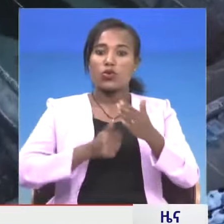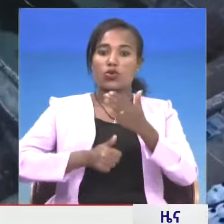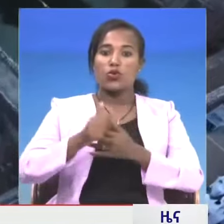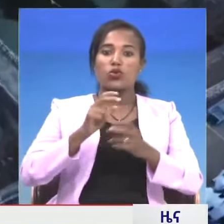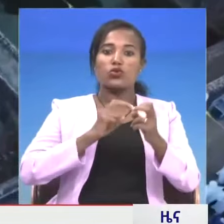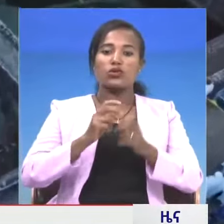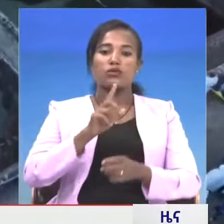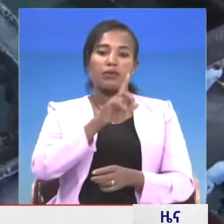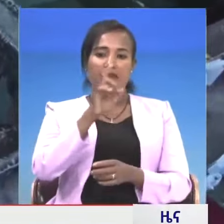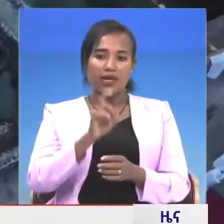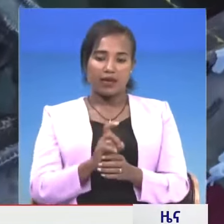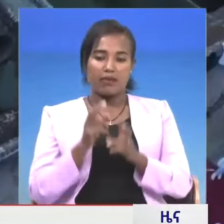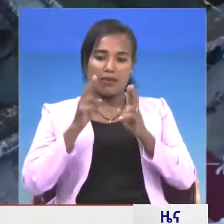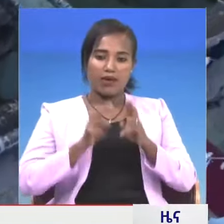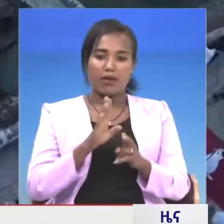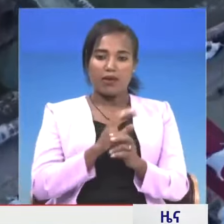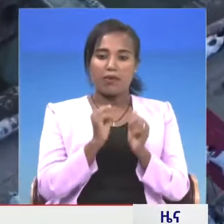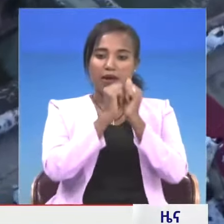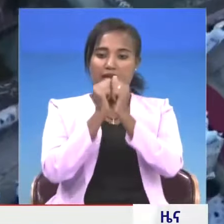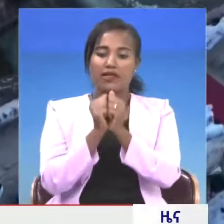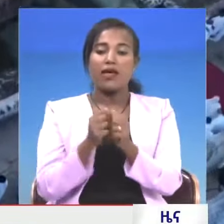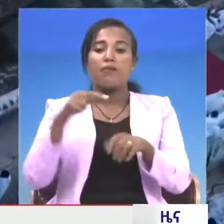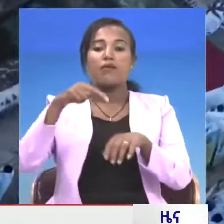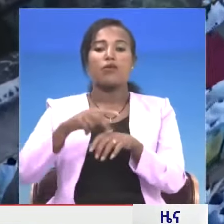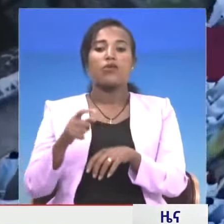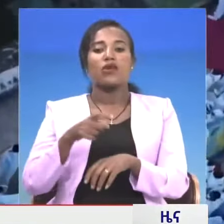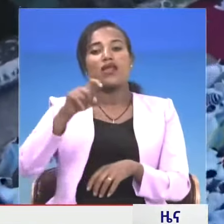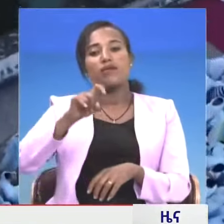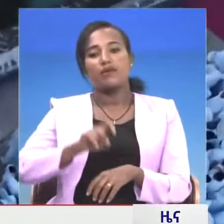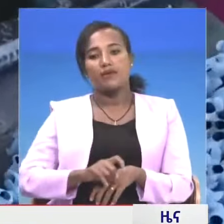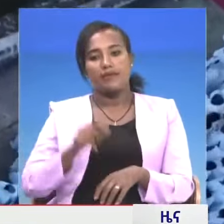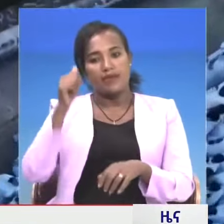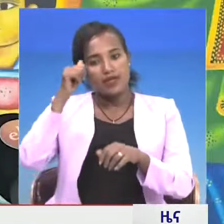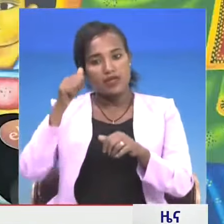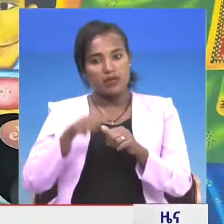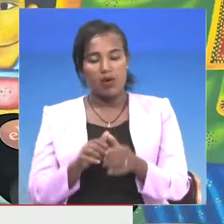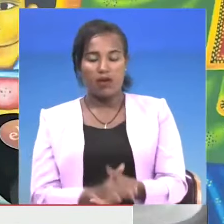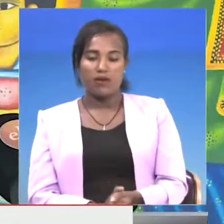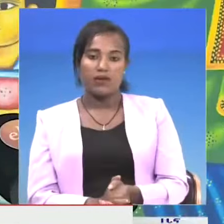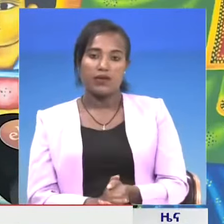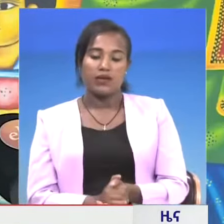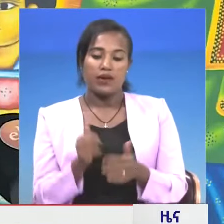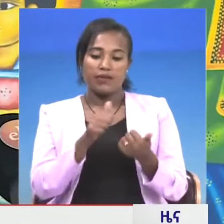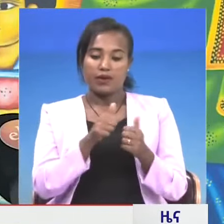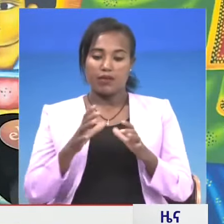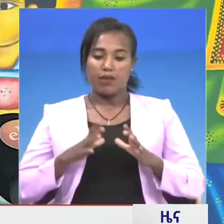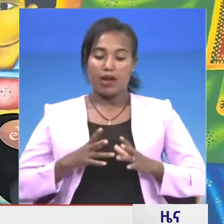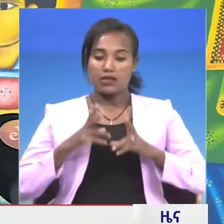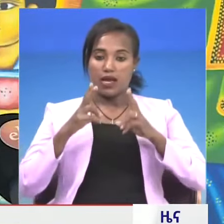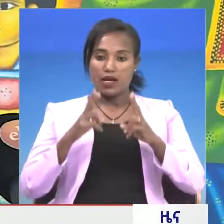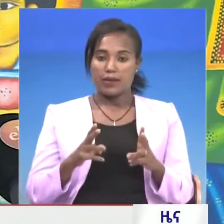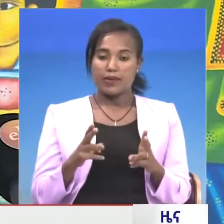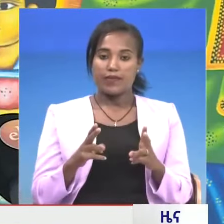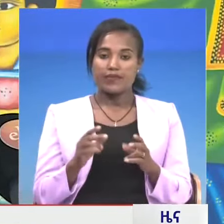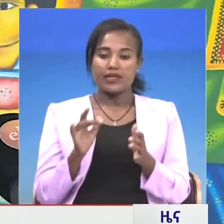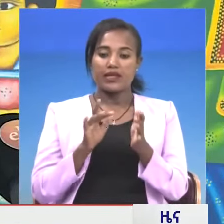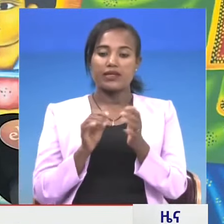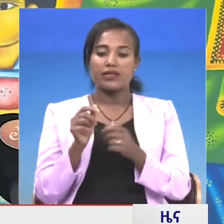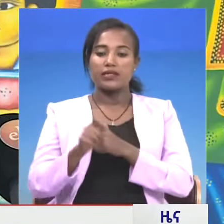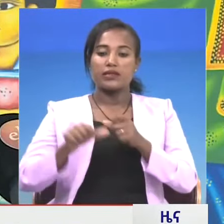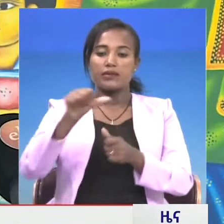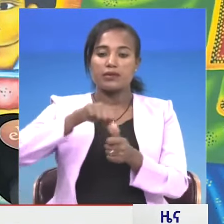ወገኖችን በመጠየቅ በመከባበርና በአንድነት በመቆም መሆን እንዳለበትም አሳስበዋል። የጥምቀትን በዓል ስናከብር እርስ